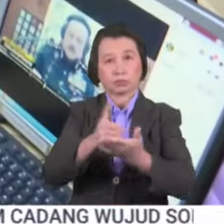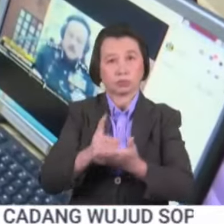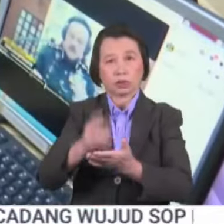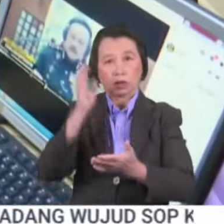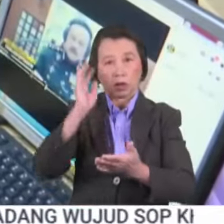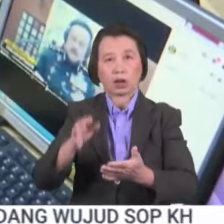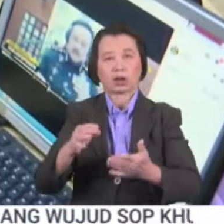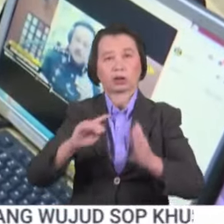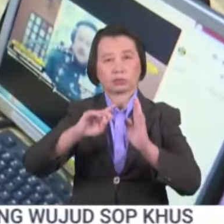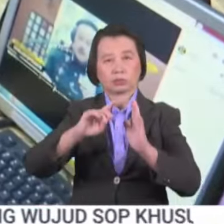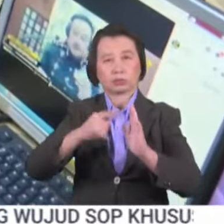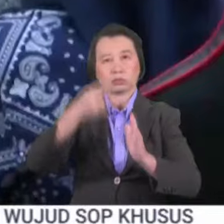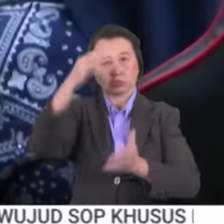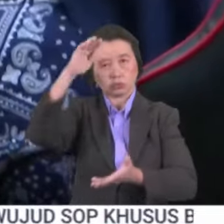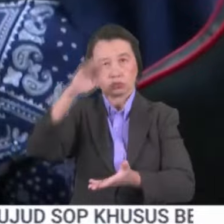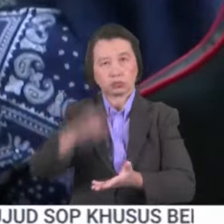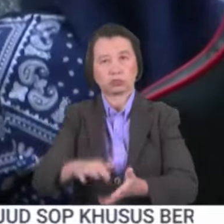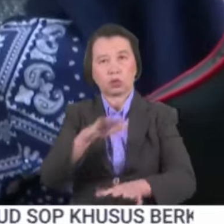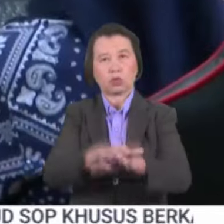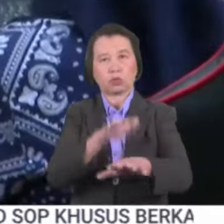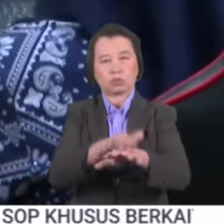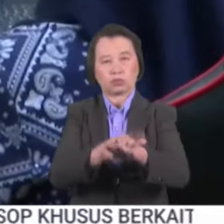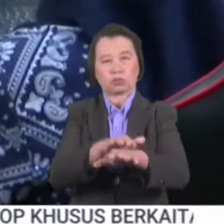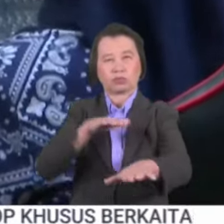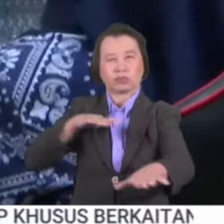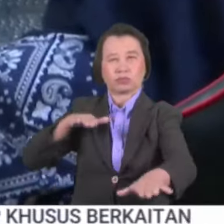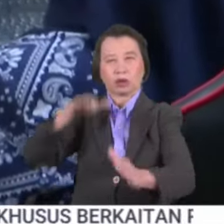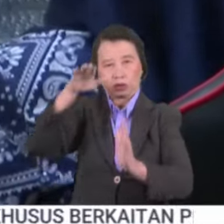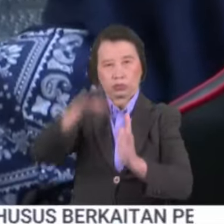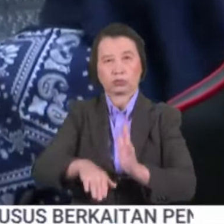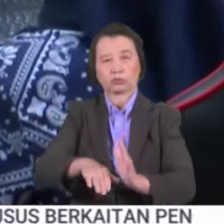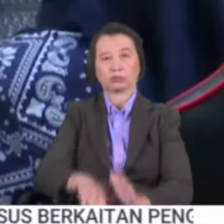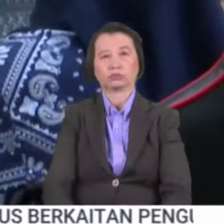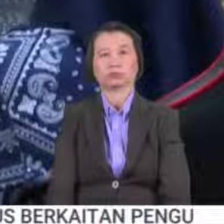akan dilancarkan bagi mengurangkan kesesakan trafik.